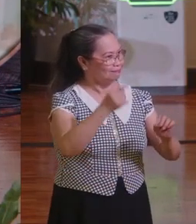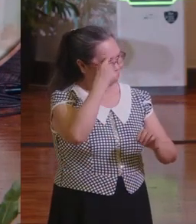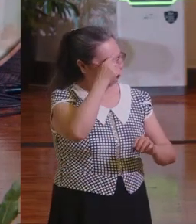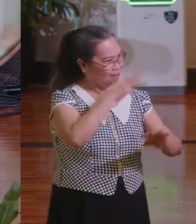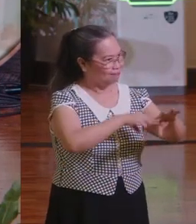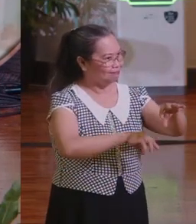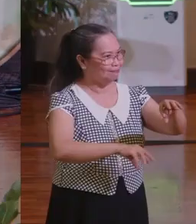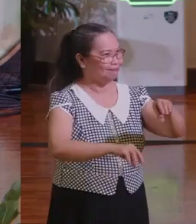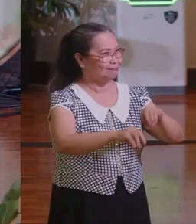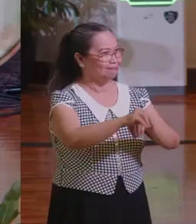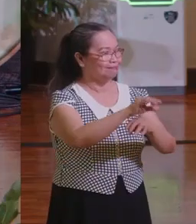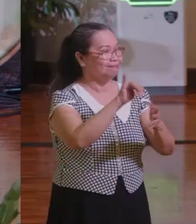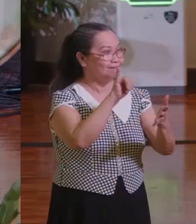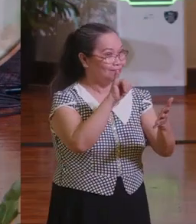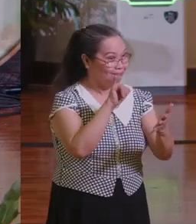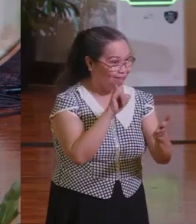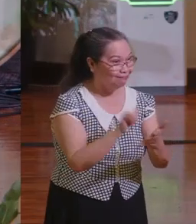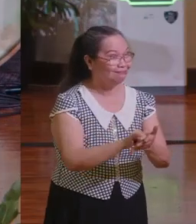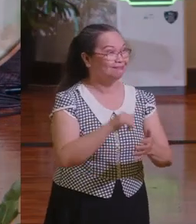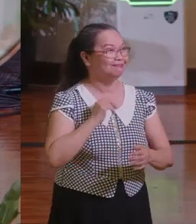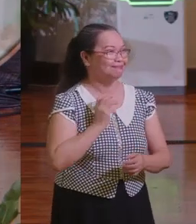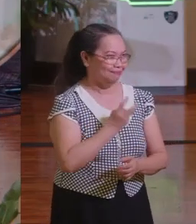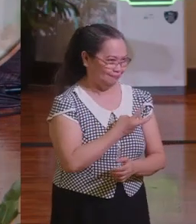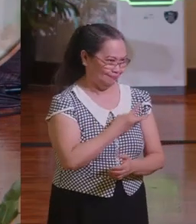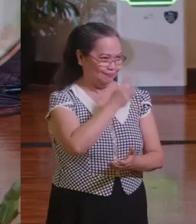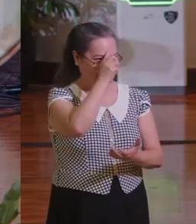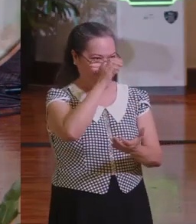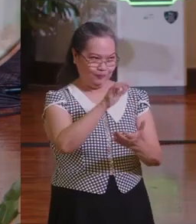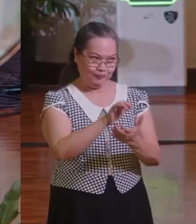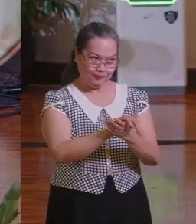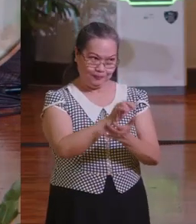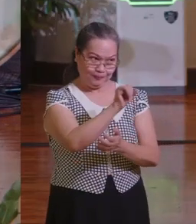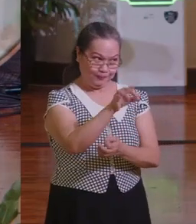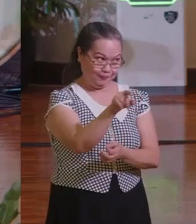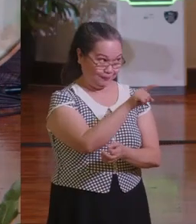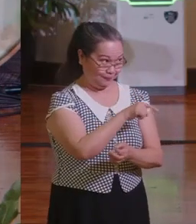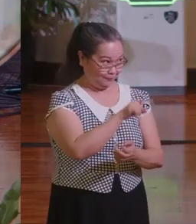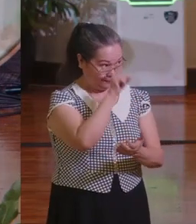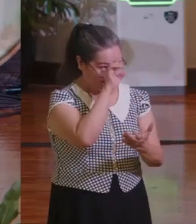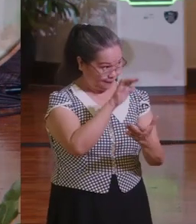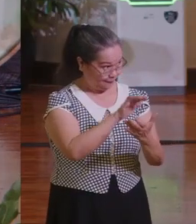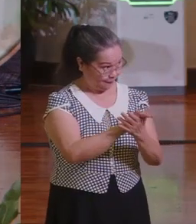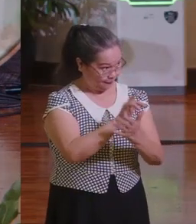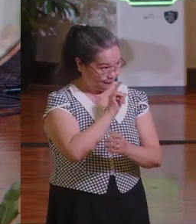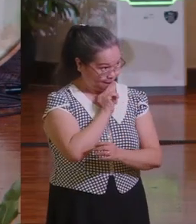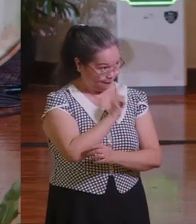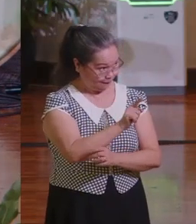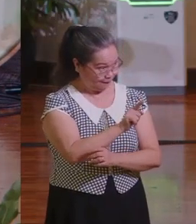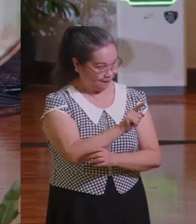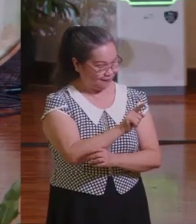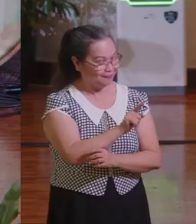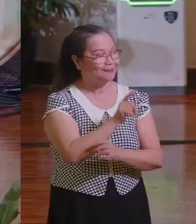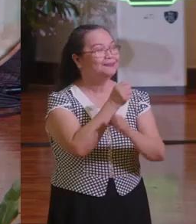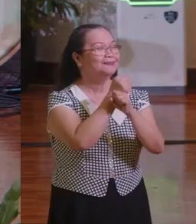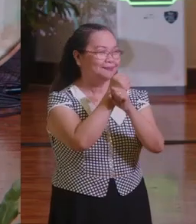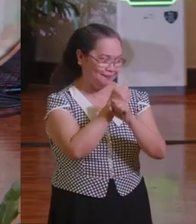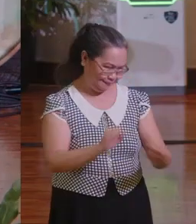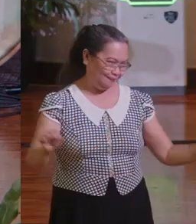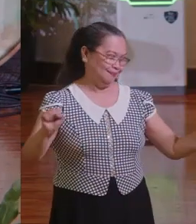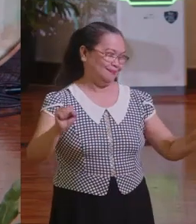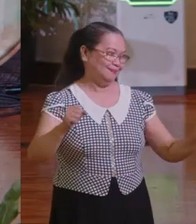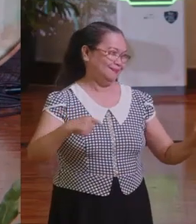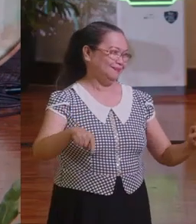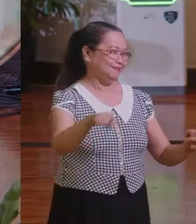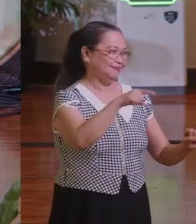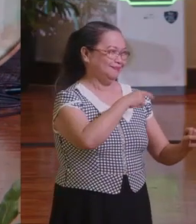yun ang dapat nating pinananampalatayanan. Kung tayo ay nananampalataya doon sa katotohanan yun, tayo po ay ligtas. Tayo